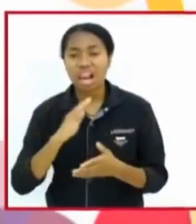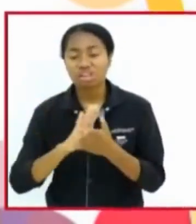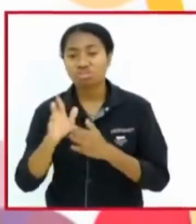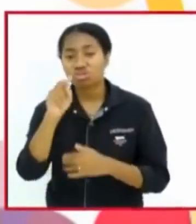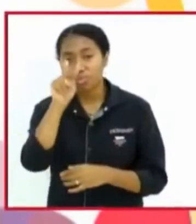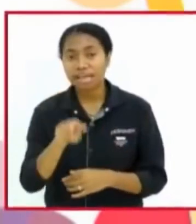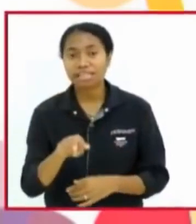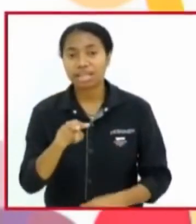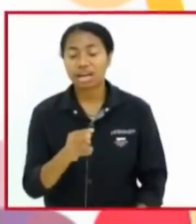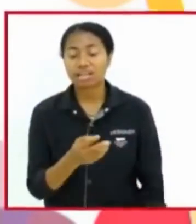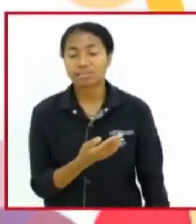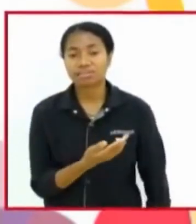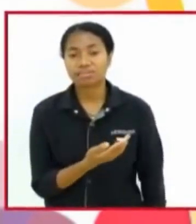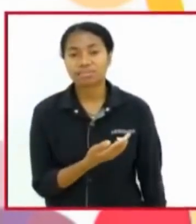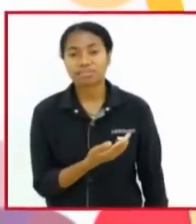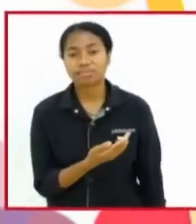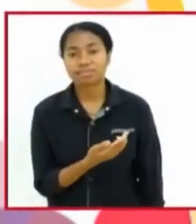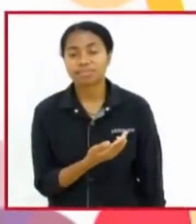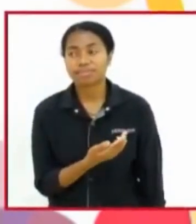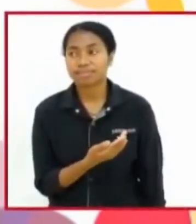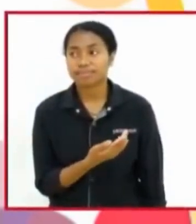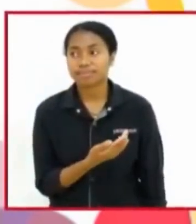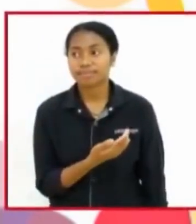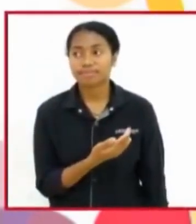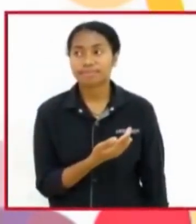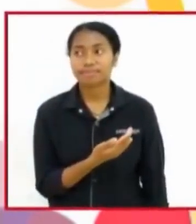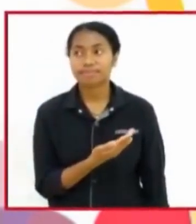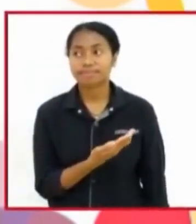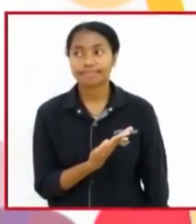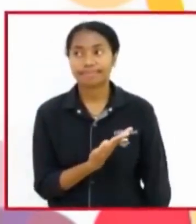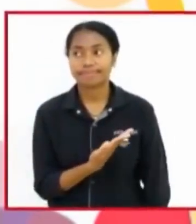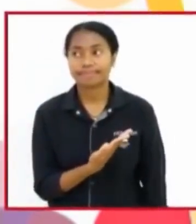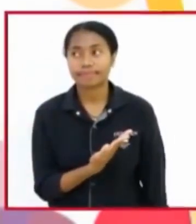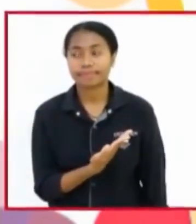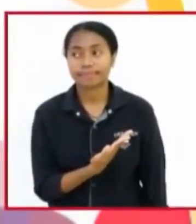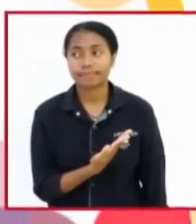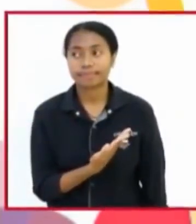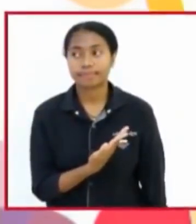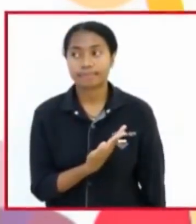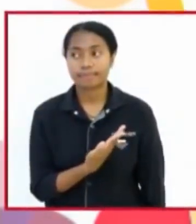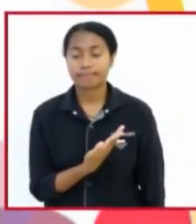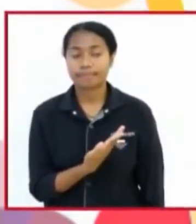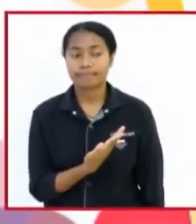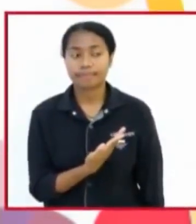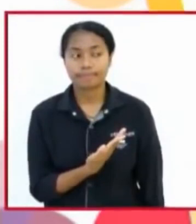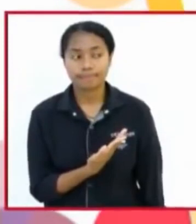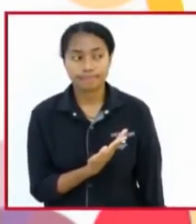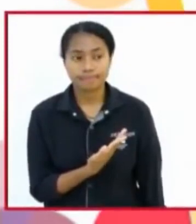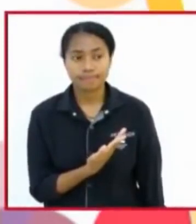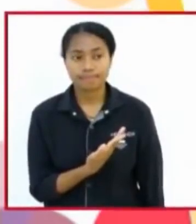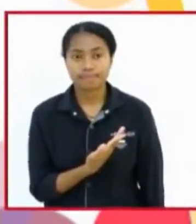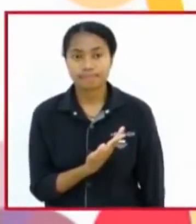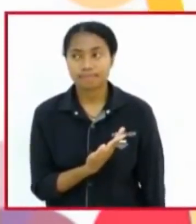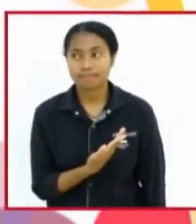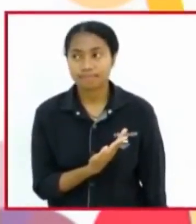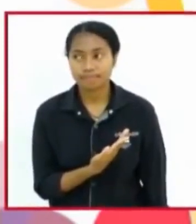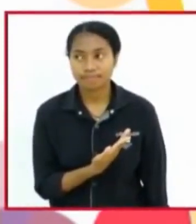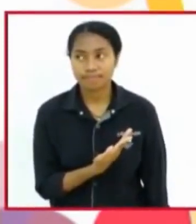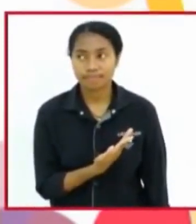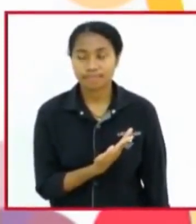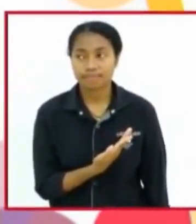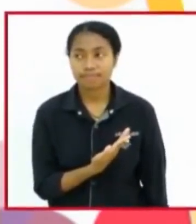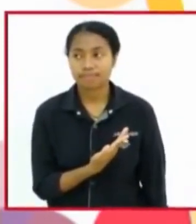mengenai ujung sayap pesawat yang lain hal ini membuat pihak Israel dengan mudah menghancurkan semuanya dengan serangan